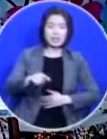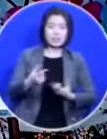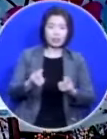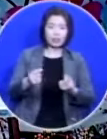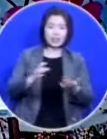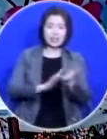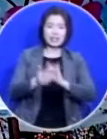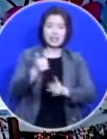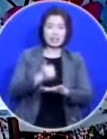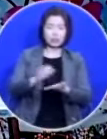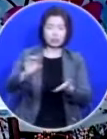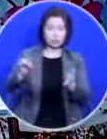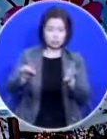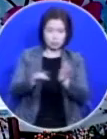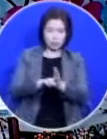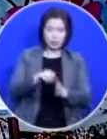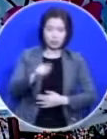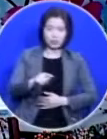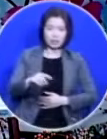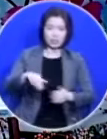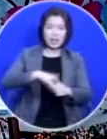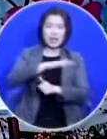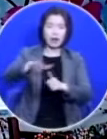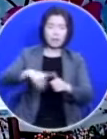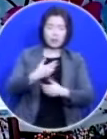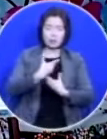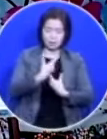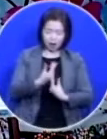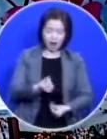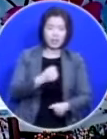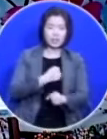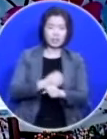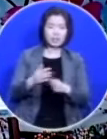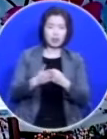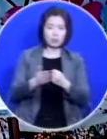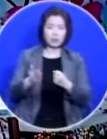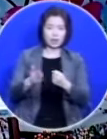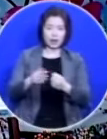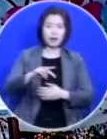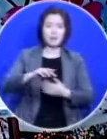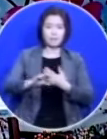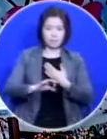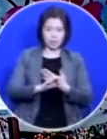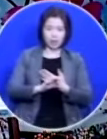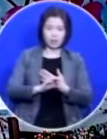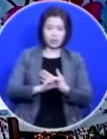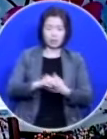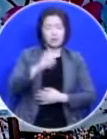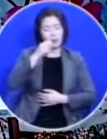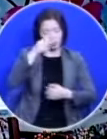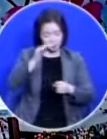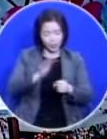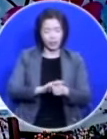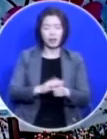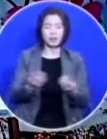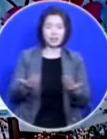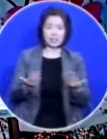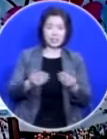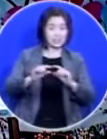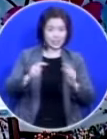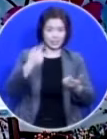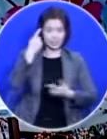믿는 것이 형편이 편안하기 때문에 그런 것이라면 그냥 기가막힌 일이